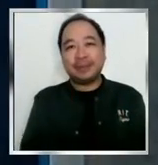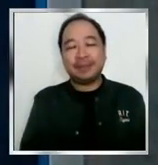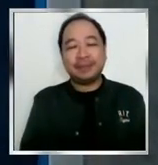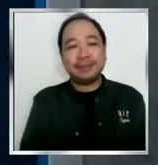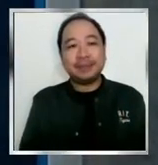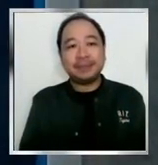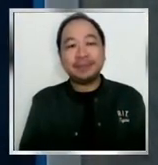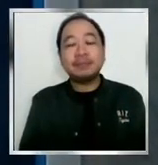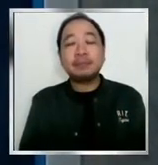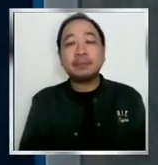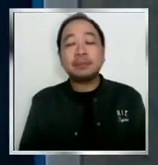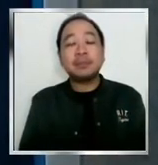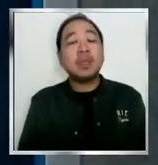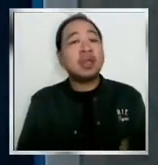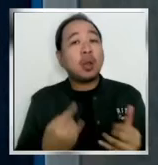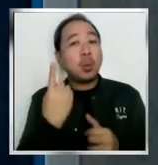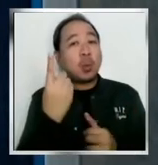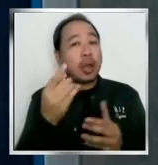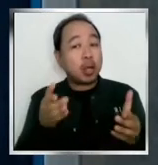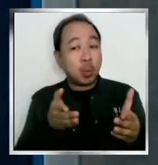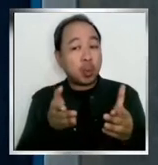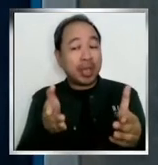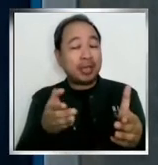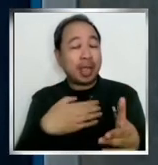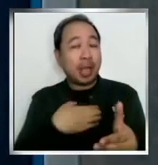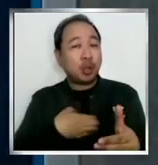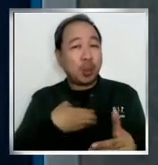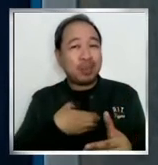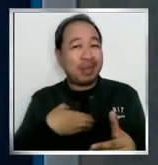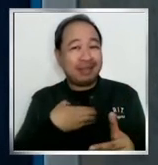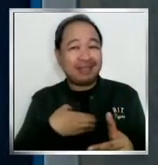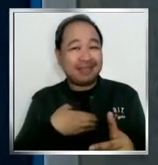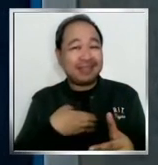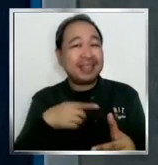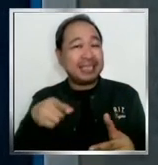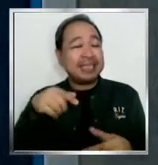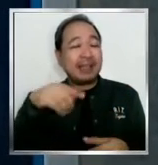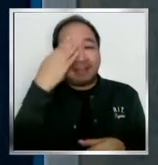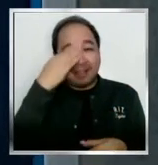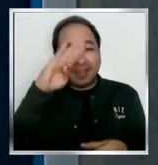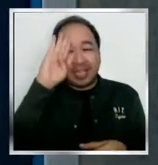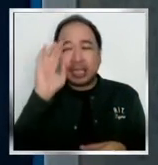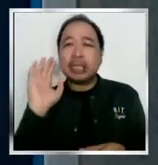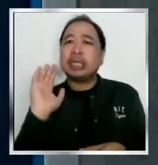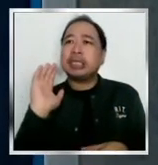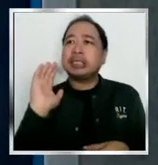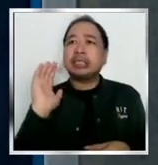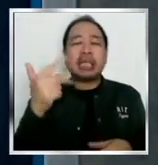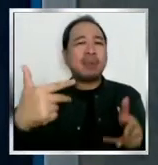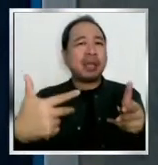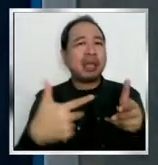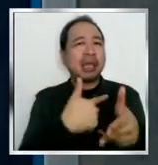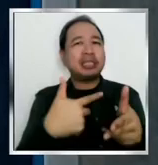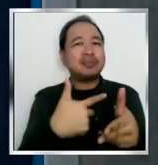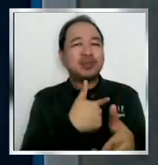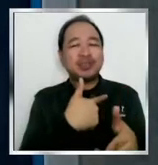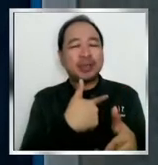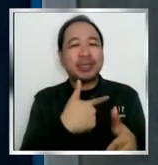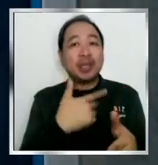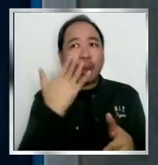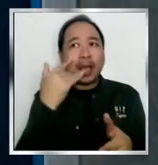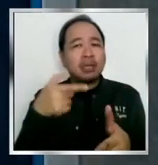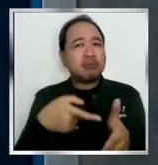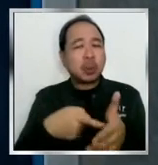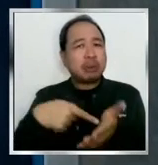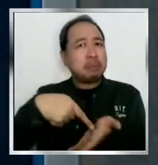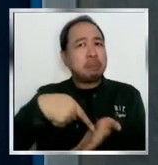Inirereklamo ngayon ang isang kalsada sa loob ng isang subdivision sa Cavite na animoy expressway kung makasingil ng toll fee sa mga dumaraang sasakyan.